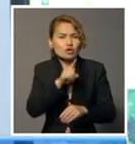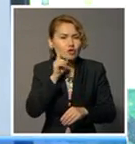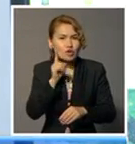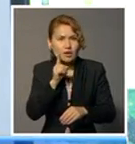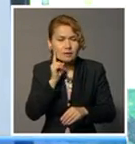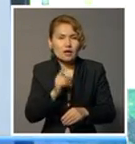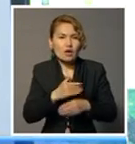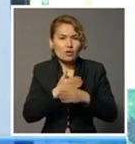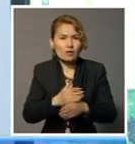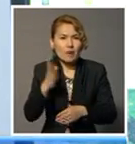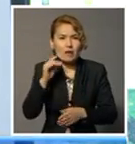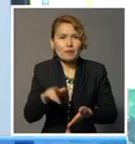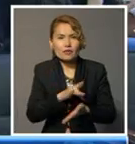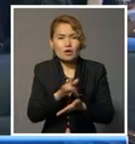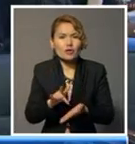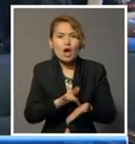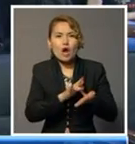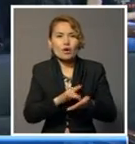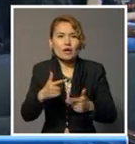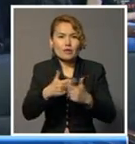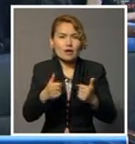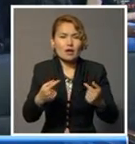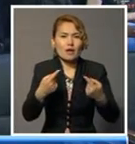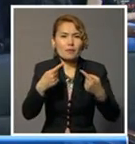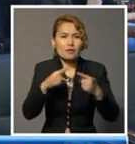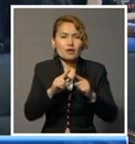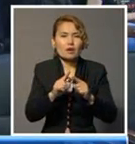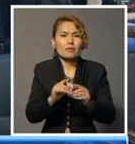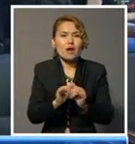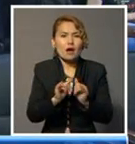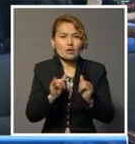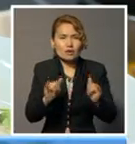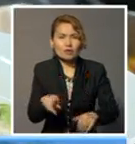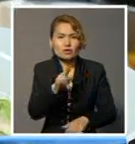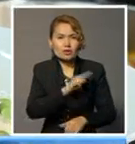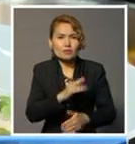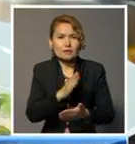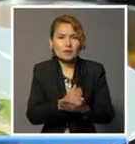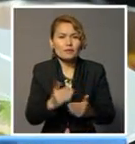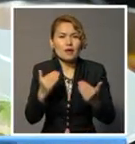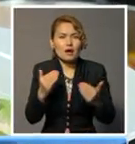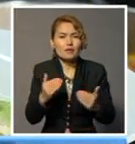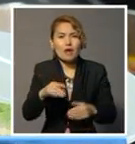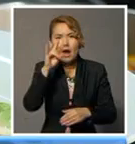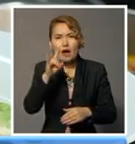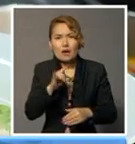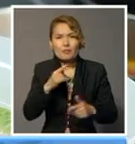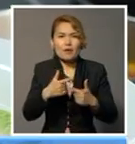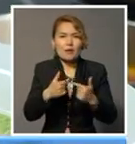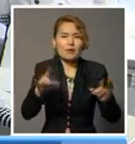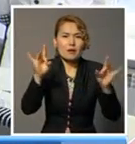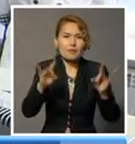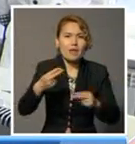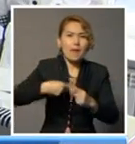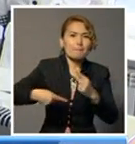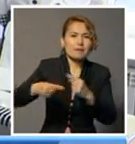Бұл туралы бүгін Алматыдағы туризм және қонақжайлылық индустриясы колледжіне барған сала өкілдері айтты. Мамандар қазір елімізде қонақ үй және мейрамхана